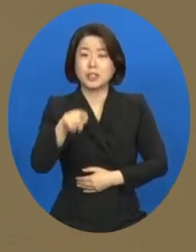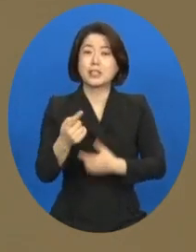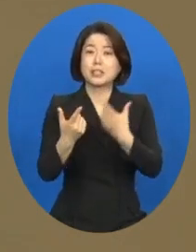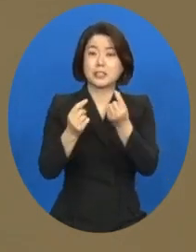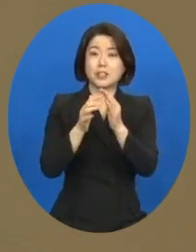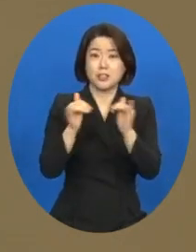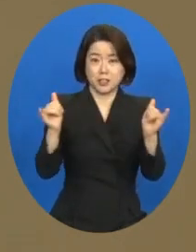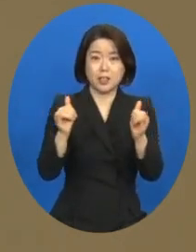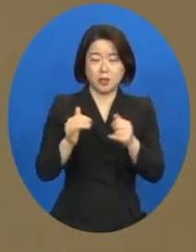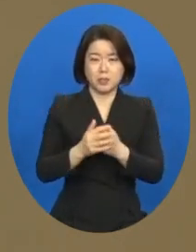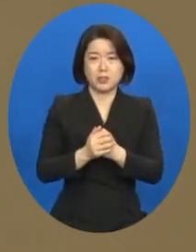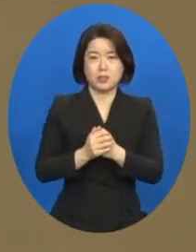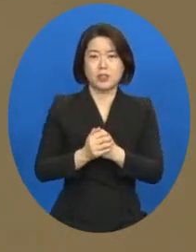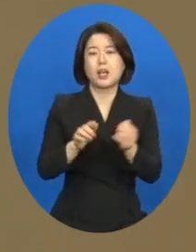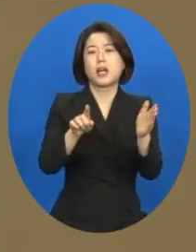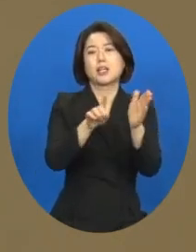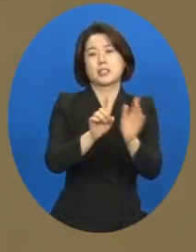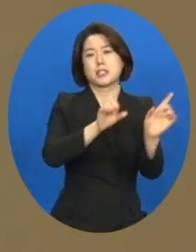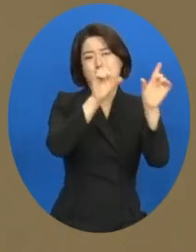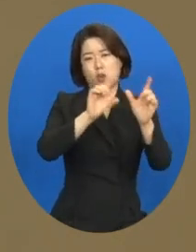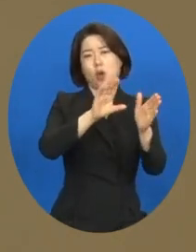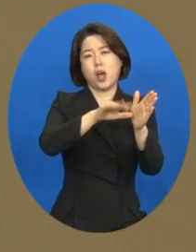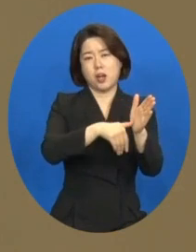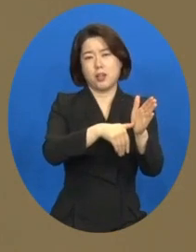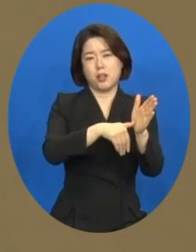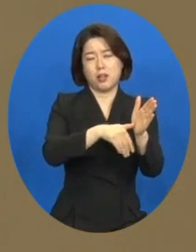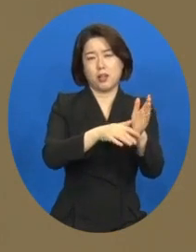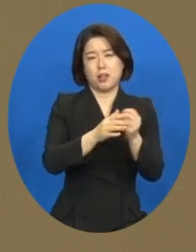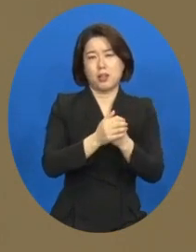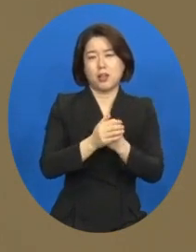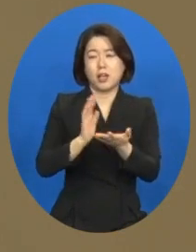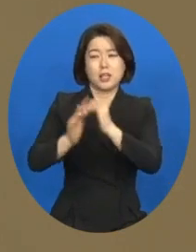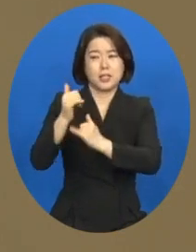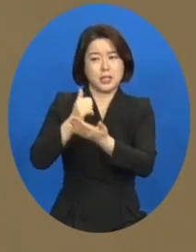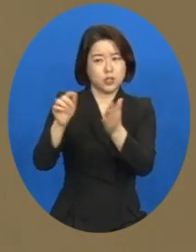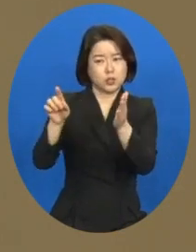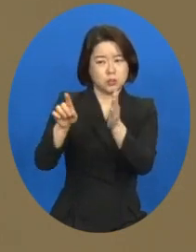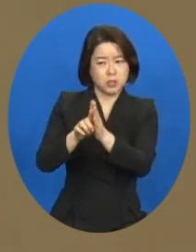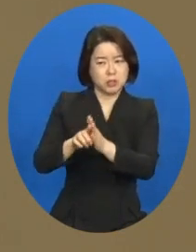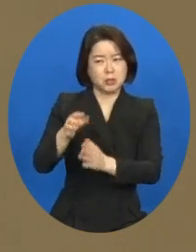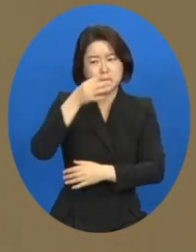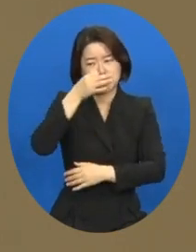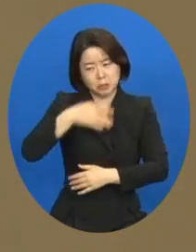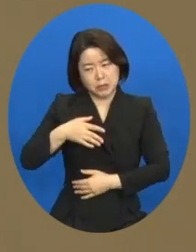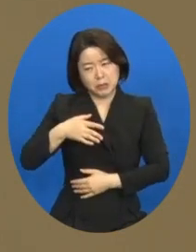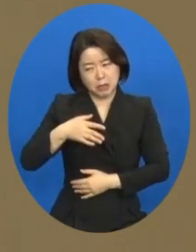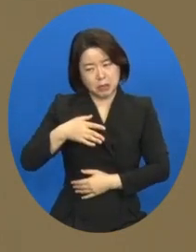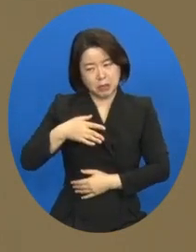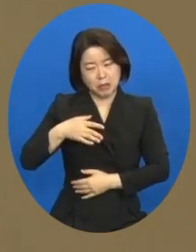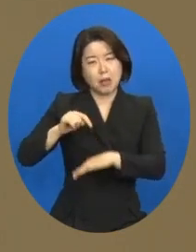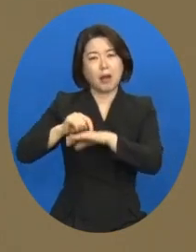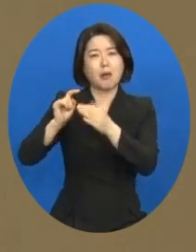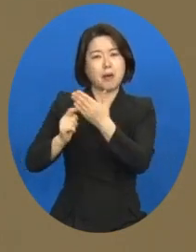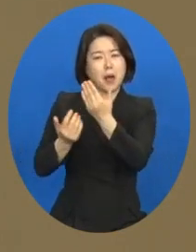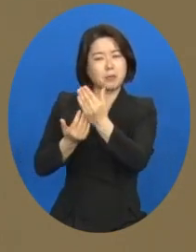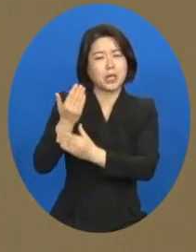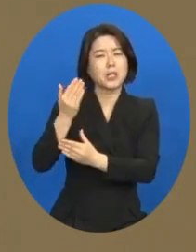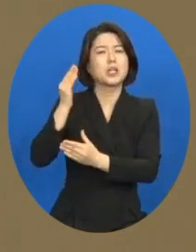분들은 신앙생활 하면서도 예수 믿는 것도 힘드네 이런 마음이